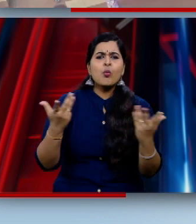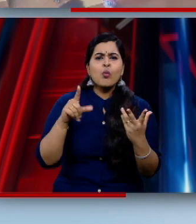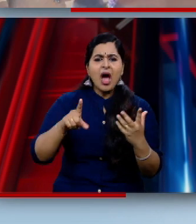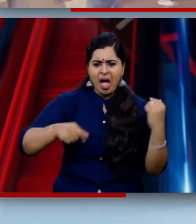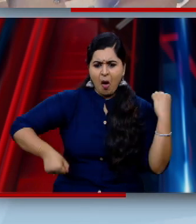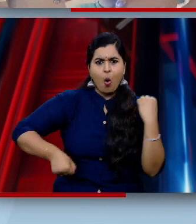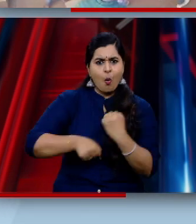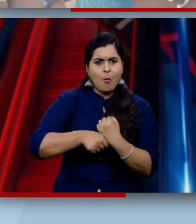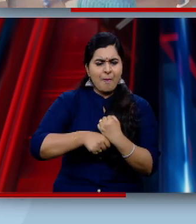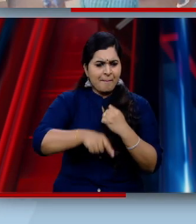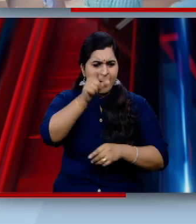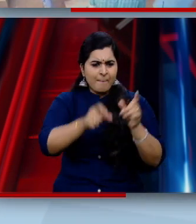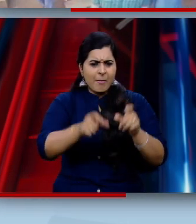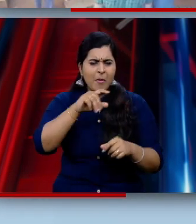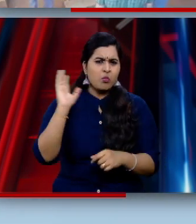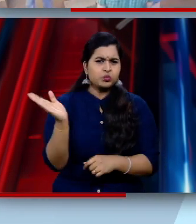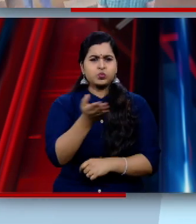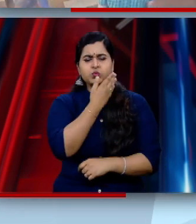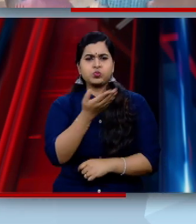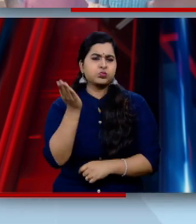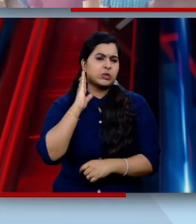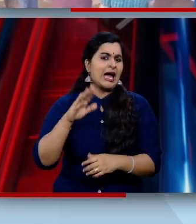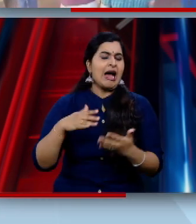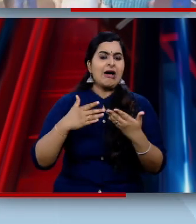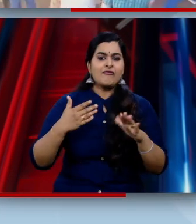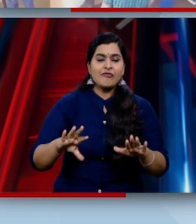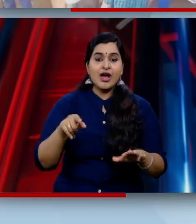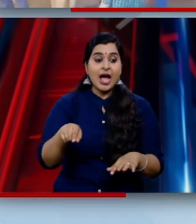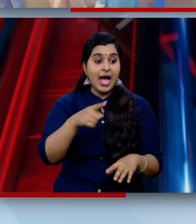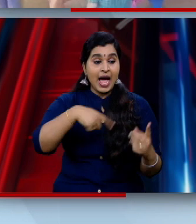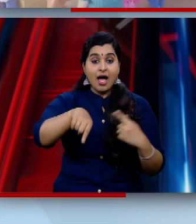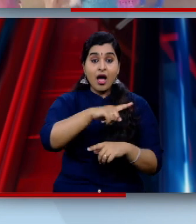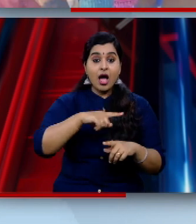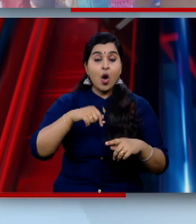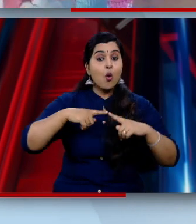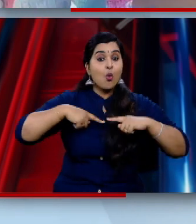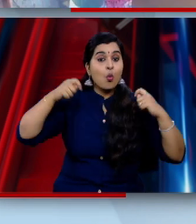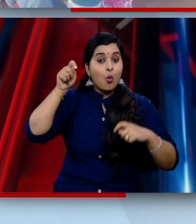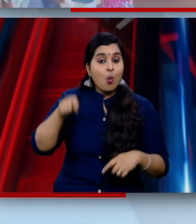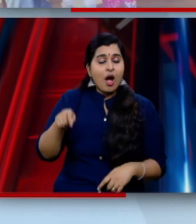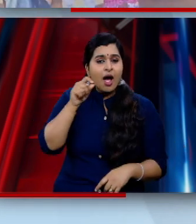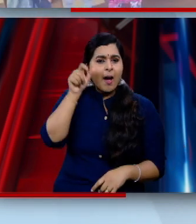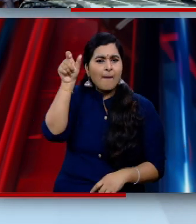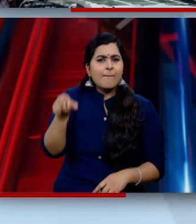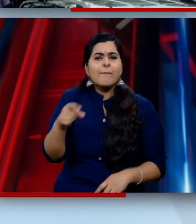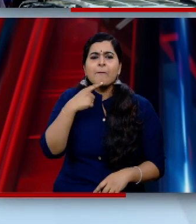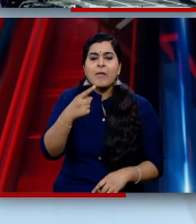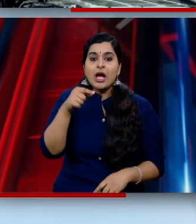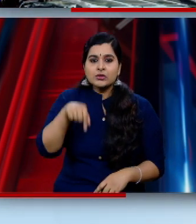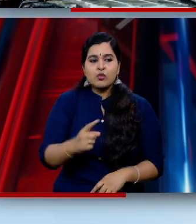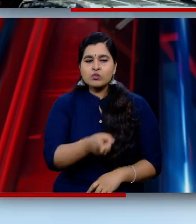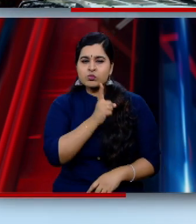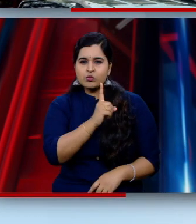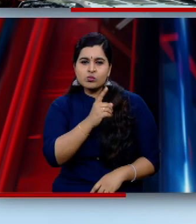ക്ഷമിക്കണം, ഈ സുരക്ഷാ ജീവനക്കാർക്ക് വേണ്ടി ഹാജരായ അഭിഭാഷകർ പറഞ്ഞത് പ്രതികളിൽ നിന്നും ഈ സുരക്ഷാ ജീവനക്കാർക്കും ഇപ്പോഴും ഭീഷണിയുണ്ട്, അതുകൊണ്ട് തന്നെ